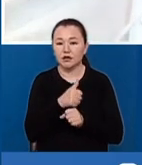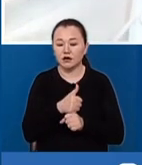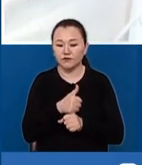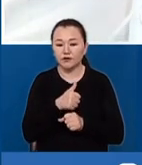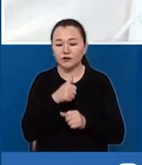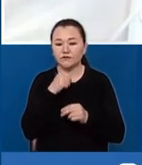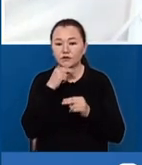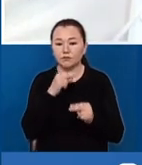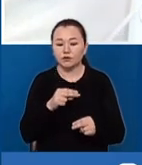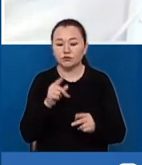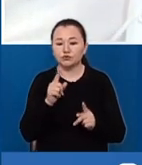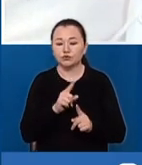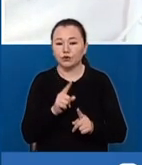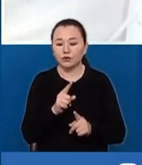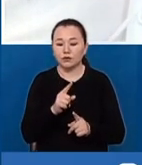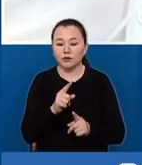былай, бізде